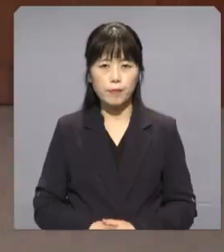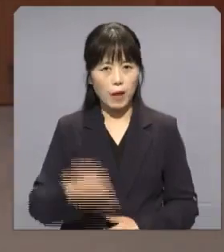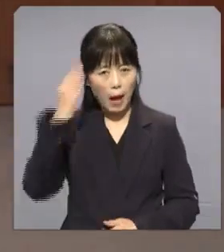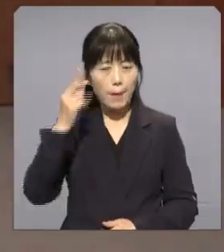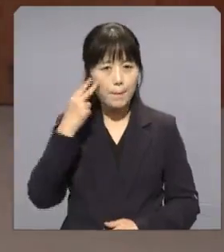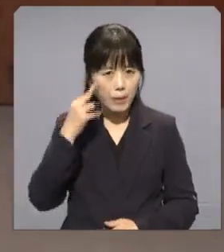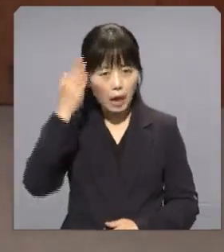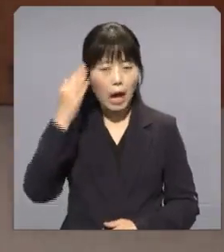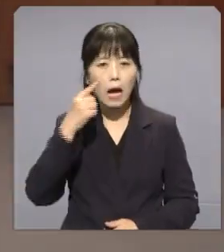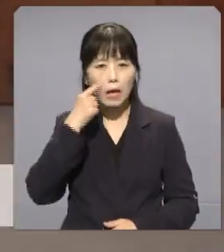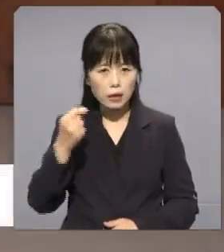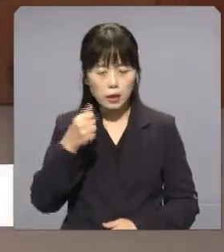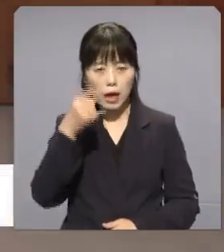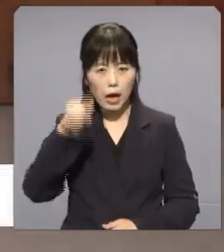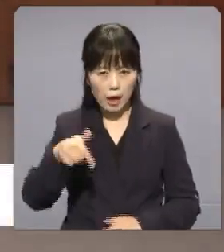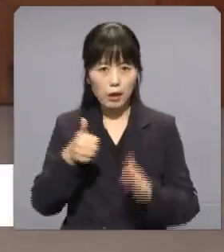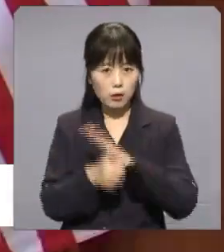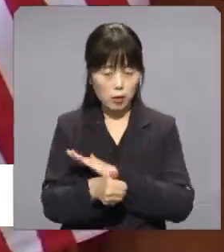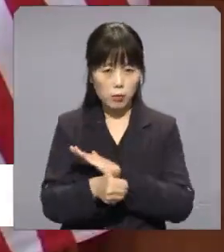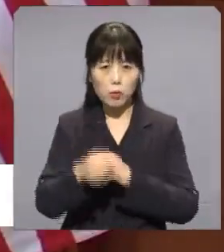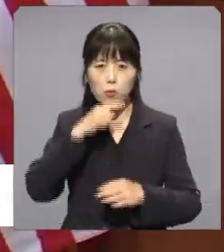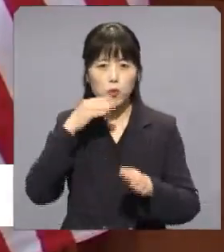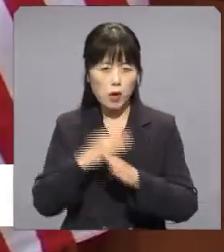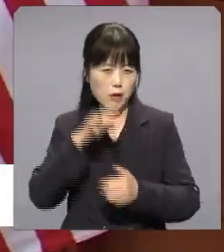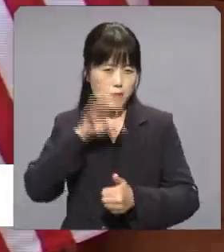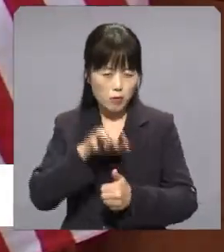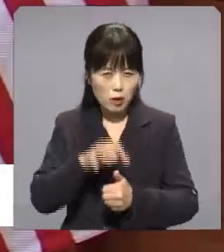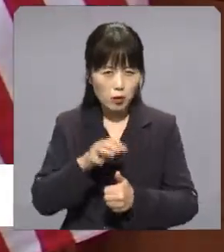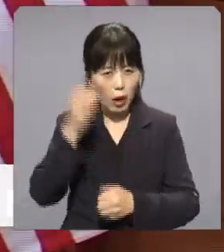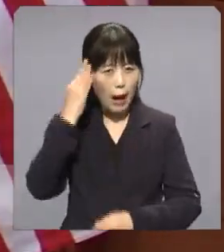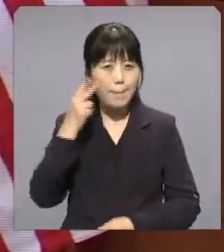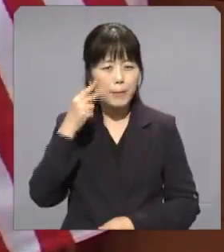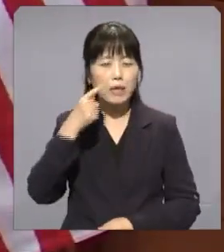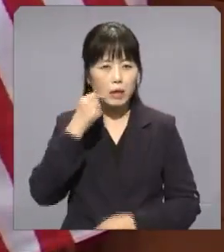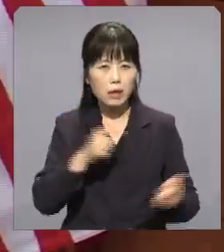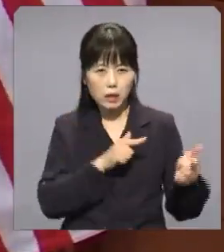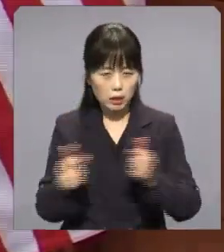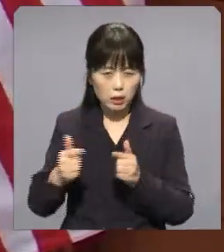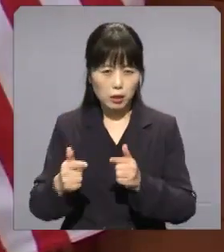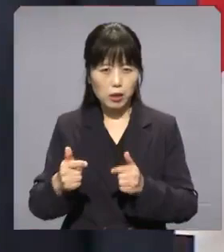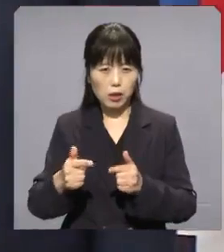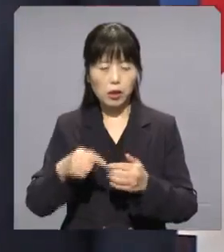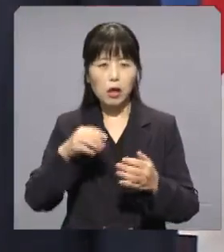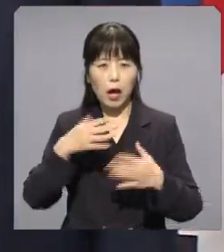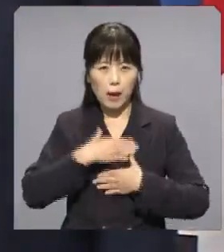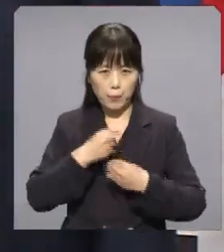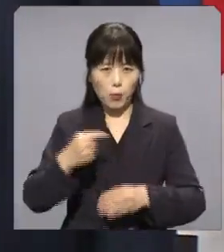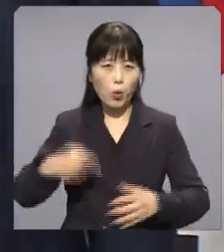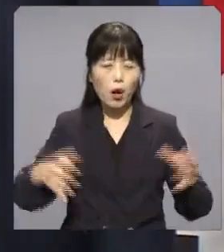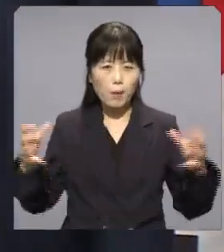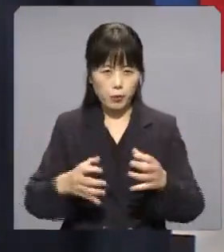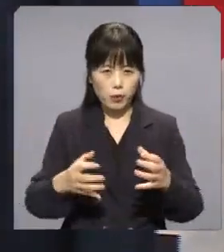한미, 한일 북핵수석대표도 북한을 규탄하며 한미일 등 역내외